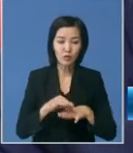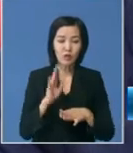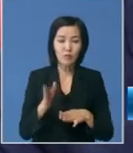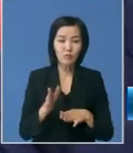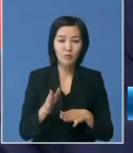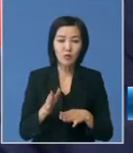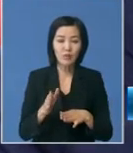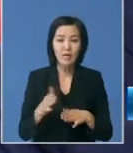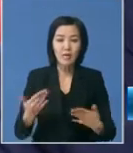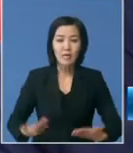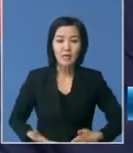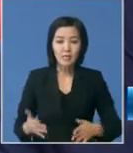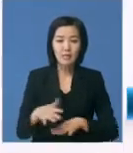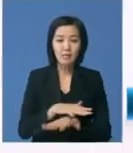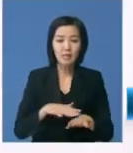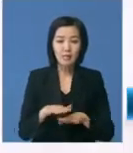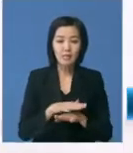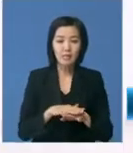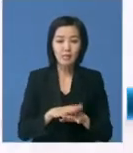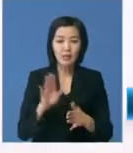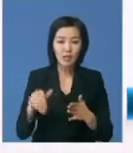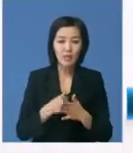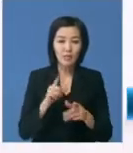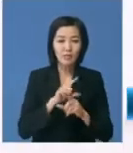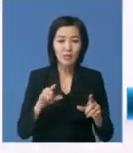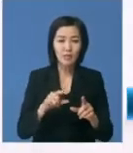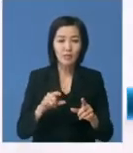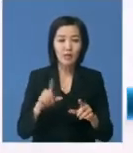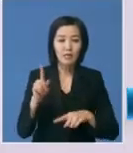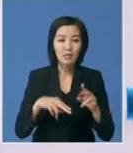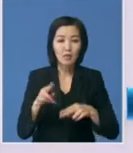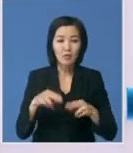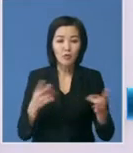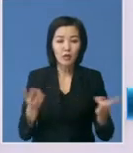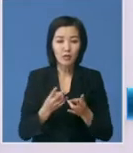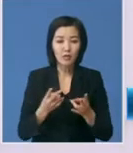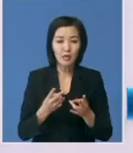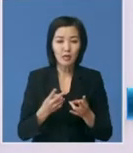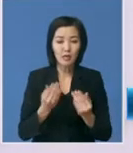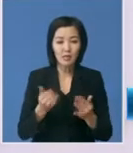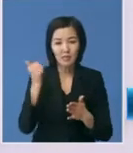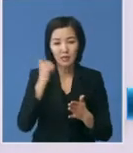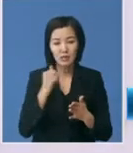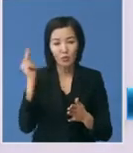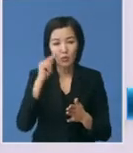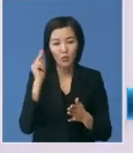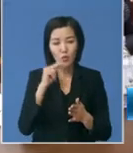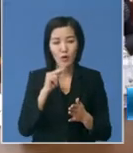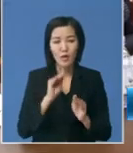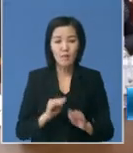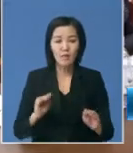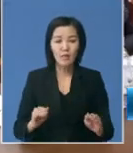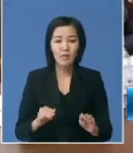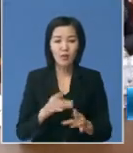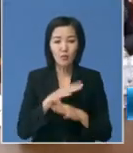бірнеше елді мекенге жаңадан мектеп салыну қажеттілігі айтылды. Өйткені барларының жағдайы сын көтермейді. Оқуға баратын балалар